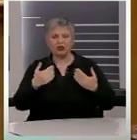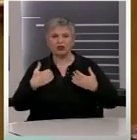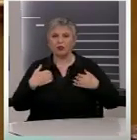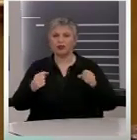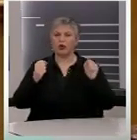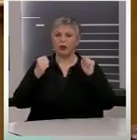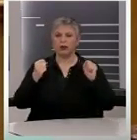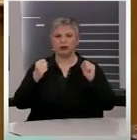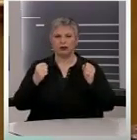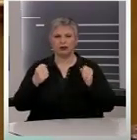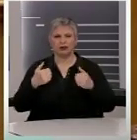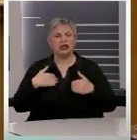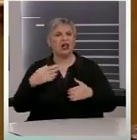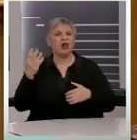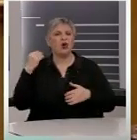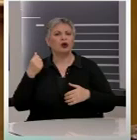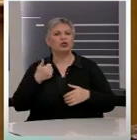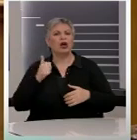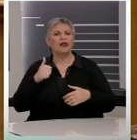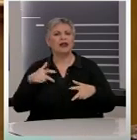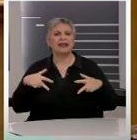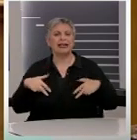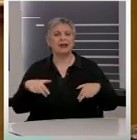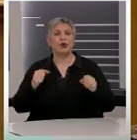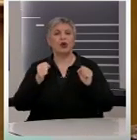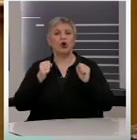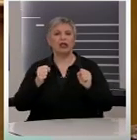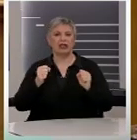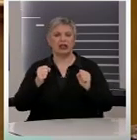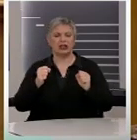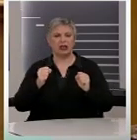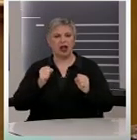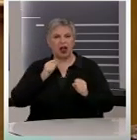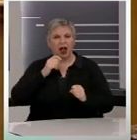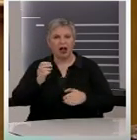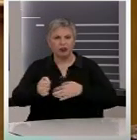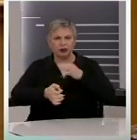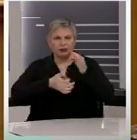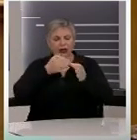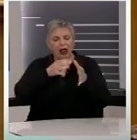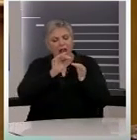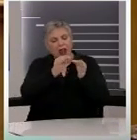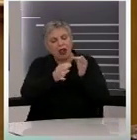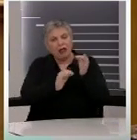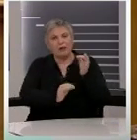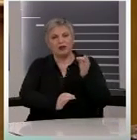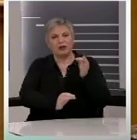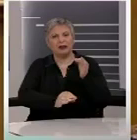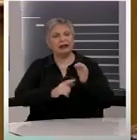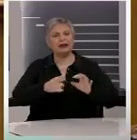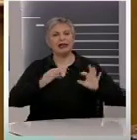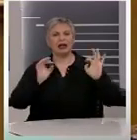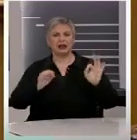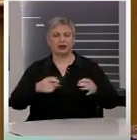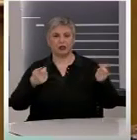Υπουργό Υγείας εχθές, ο οποίος ανέλησε όλα που έχει κάνει και για